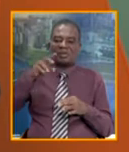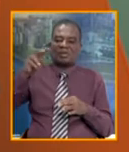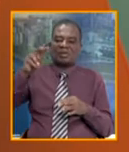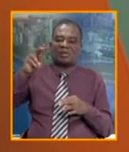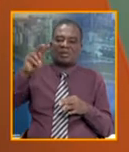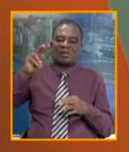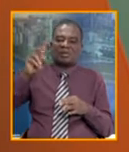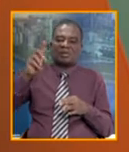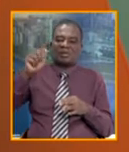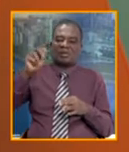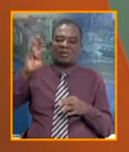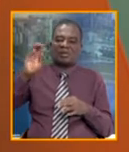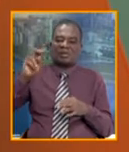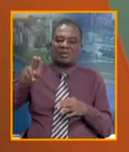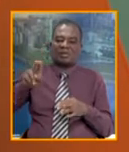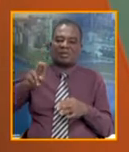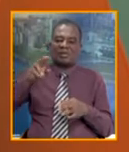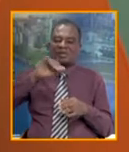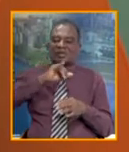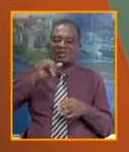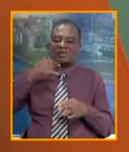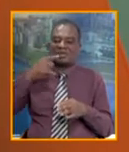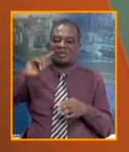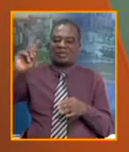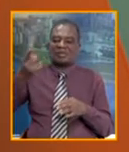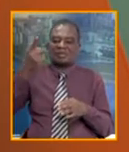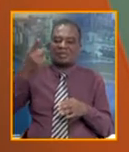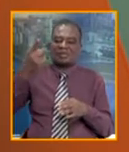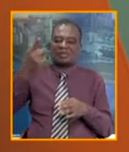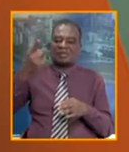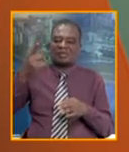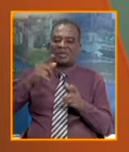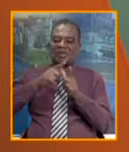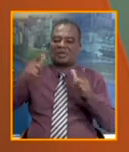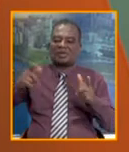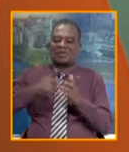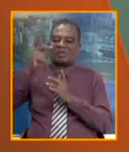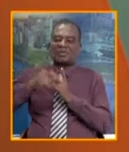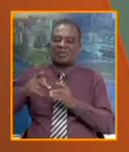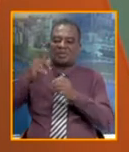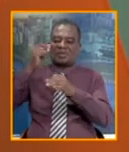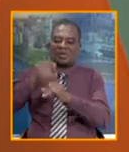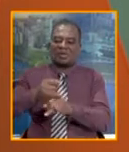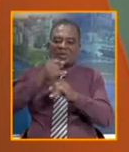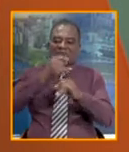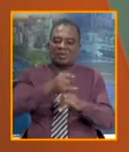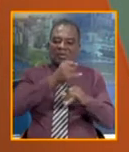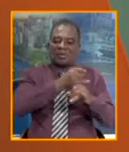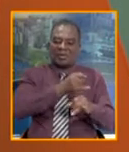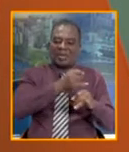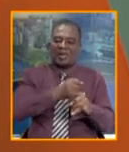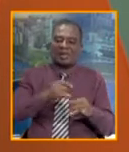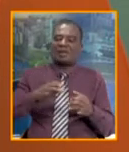Touba et Botro, ces gares ne sont que les premiers d'un vaste programme d'installation de guichets automatiques de